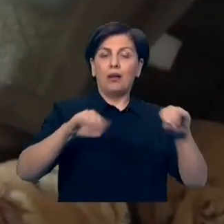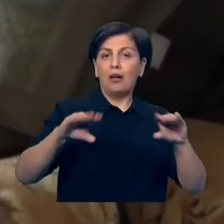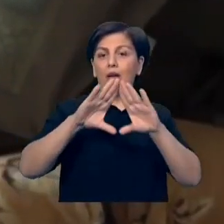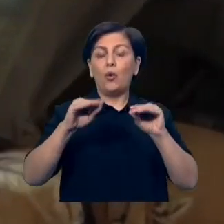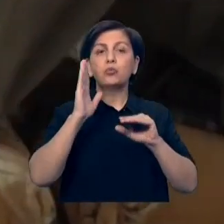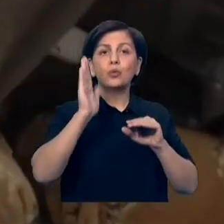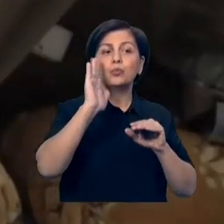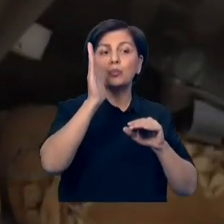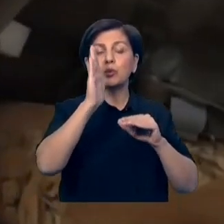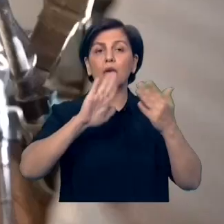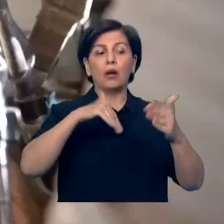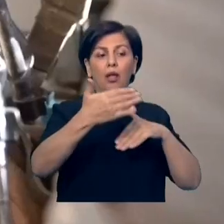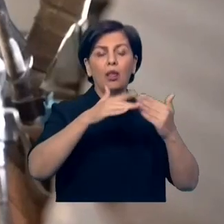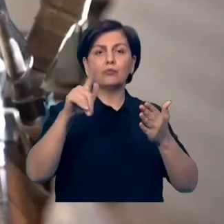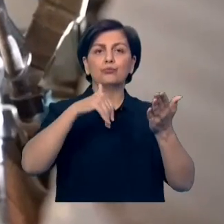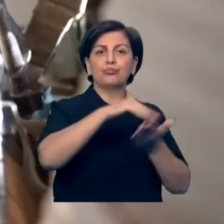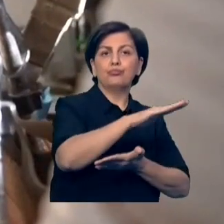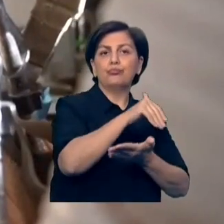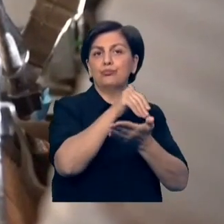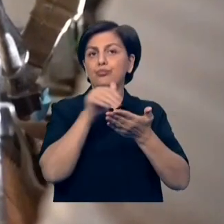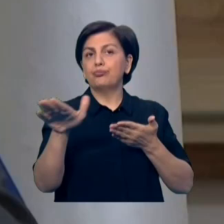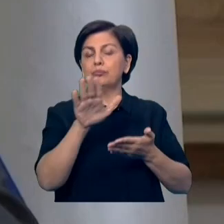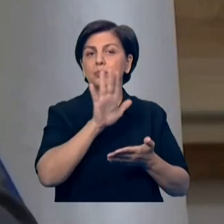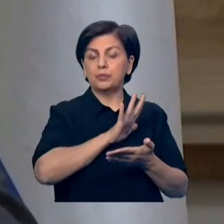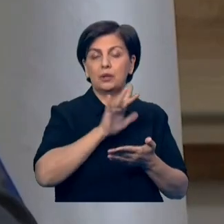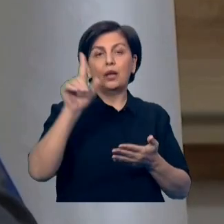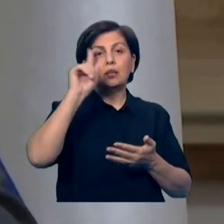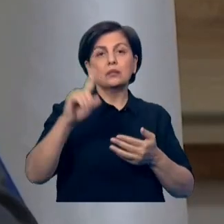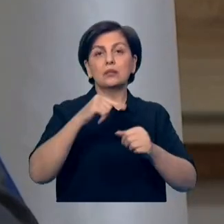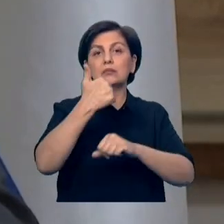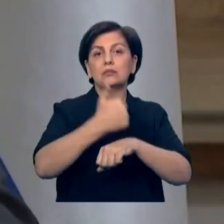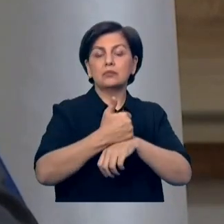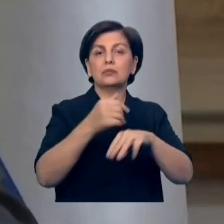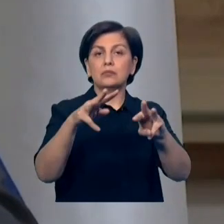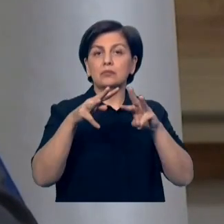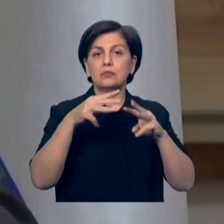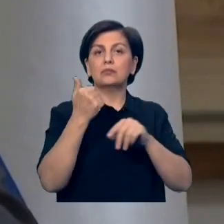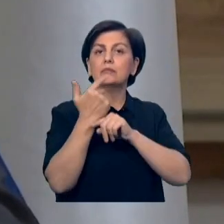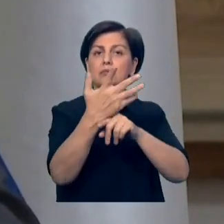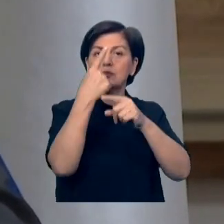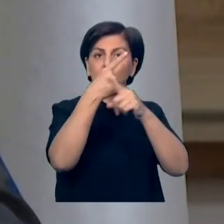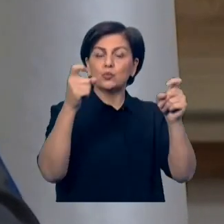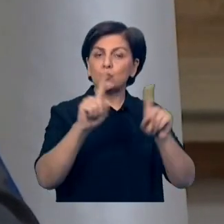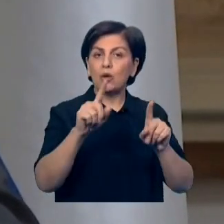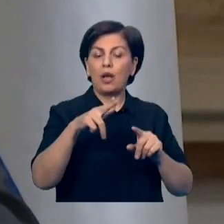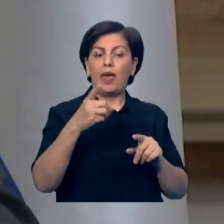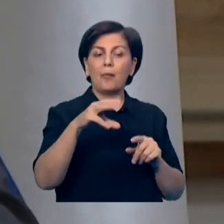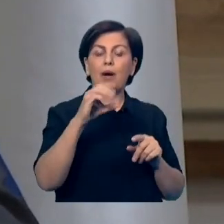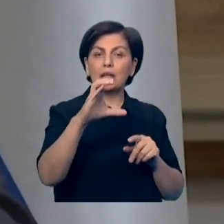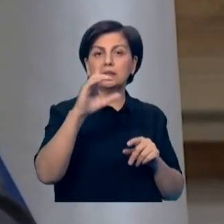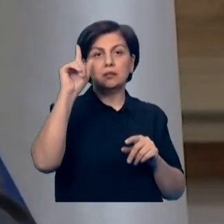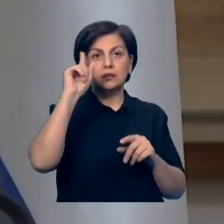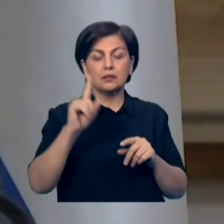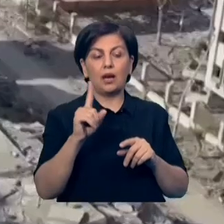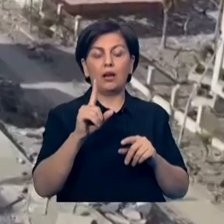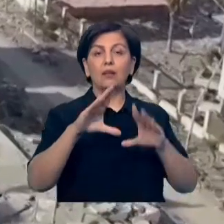müxtəlif vaxtlarda təklifləri rədd ediblər. İsrailin başnaziri Benyamin Netanyahu dəfələrlə bildirib ki, Həmas-İsrail arasında ateşkəs